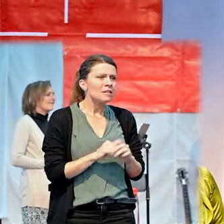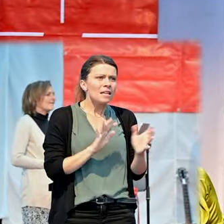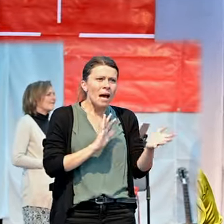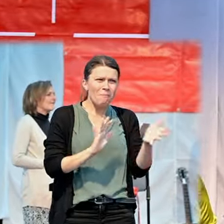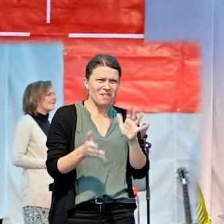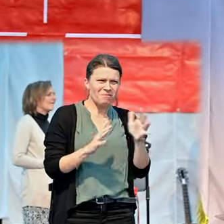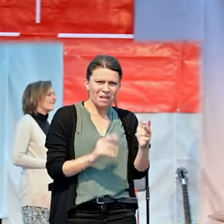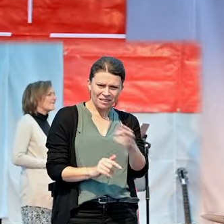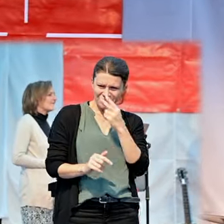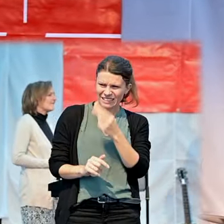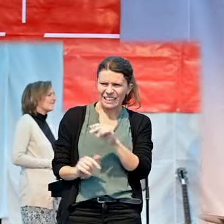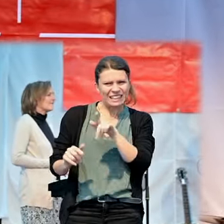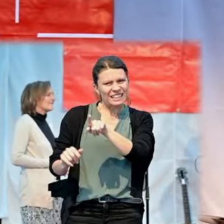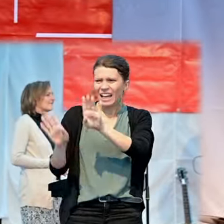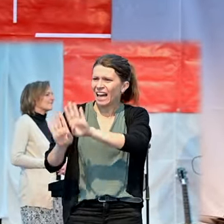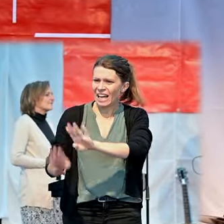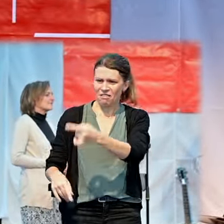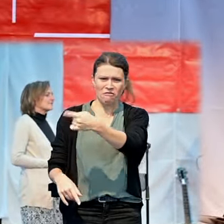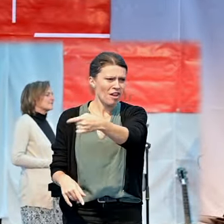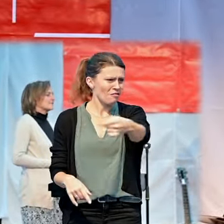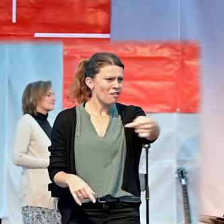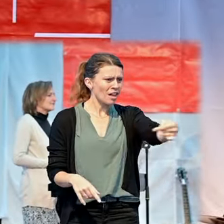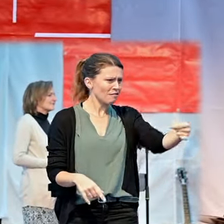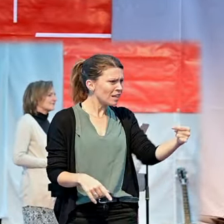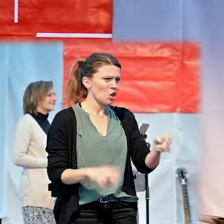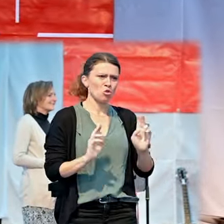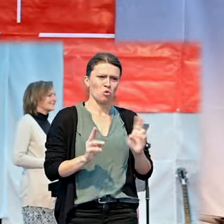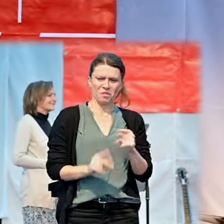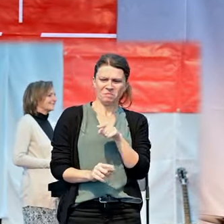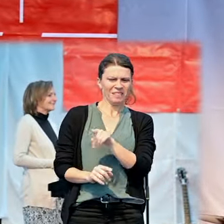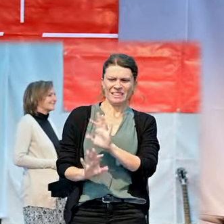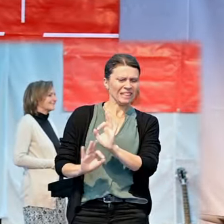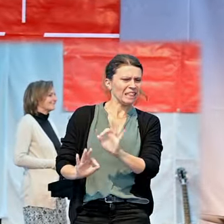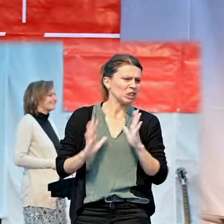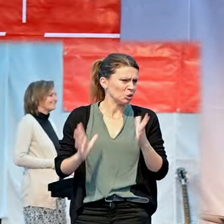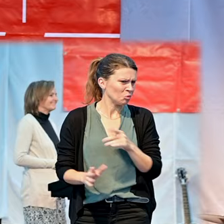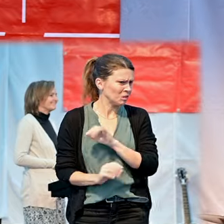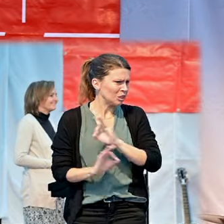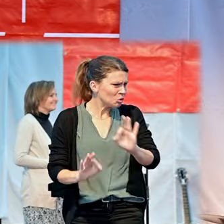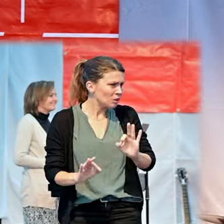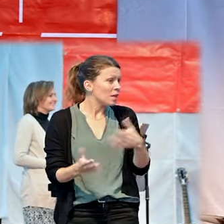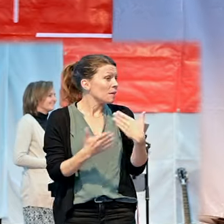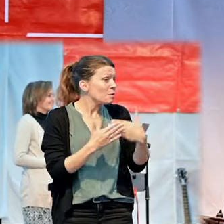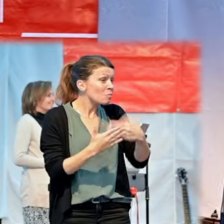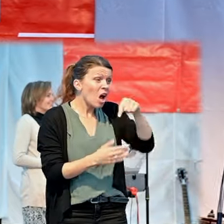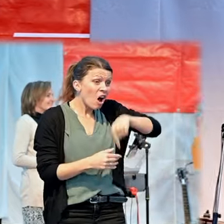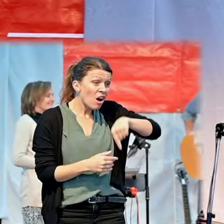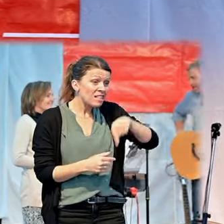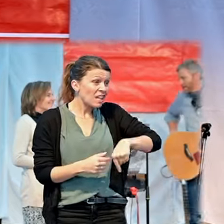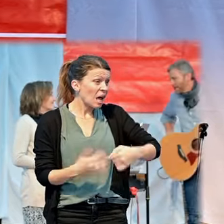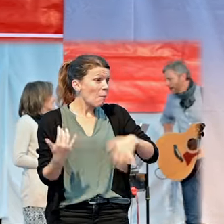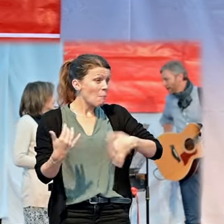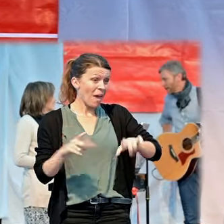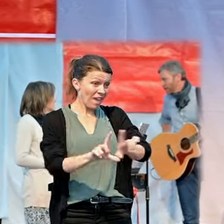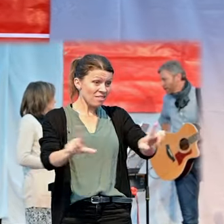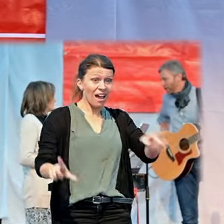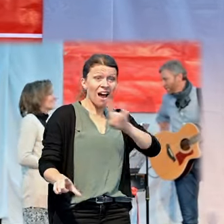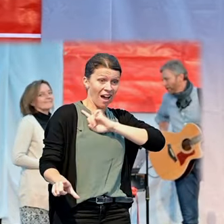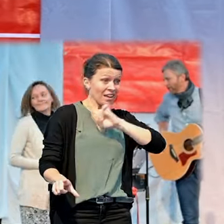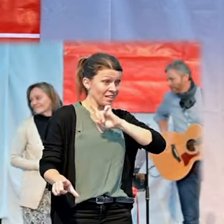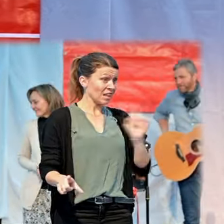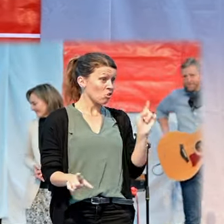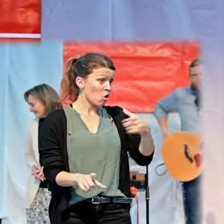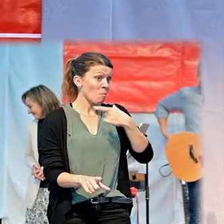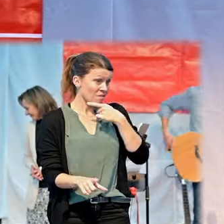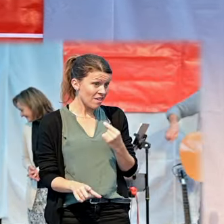nicht heilsam? Das merkt man auch sofort. Zum Beispiel, dass heute die Band fehlt, die eigentlich